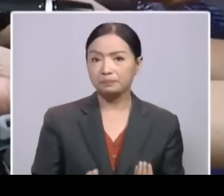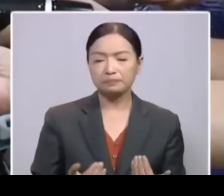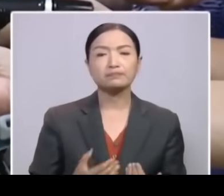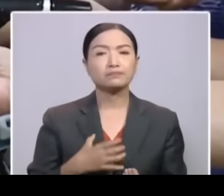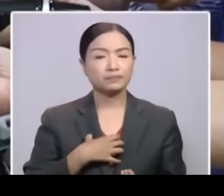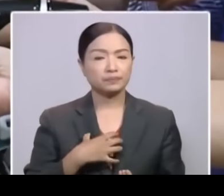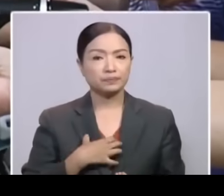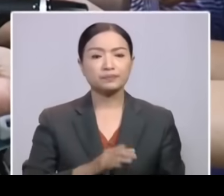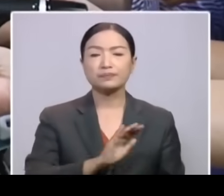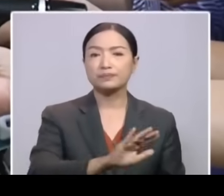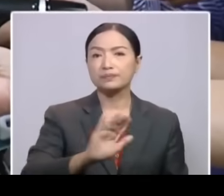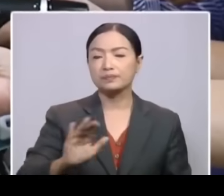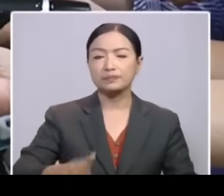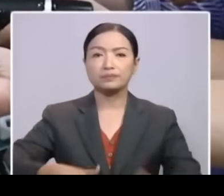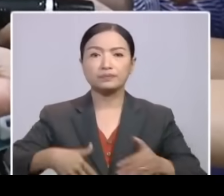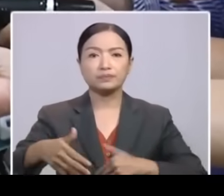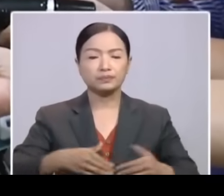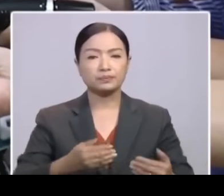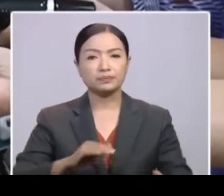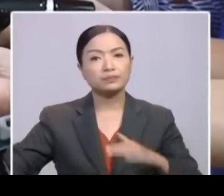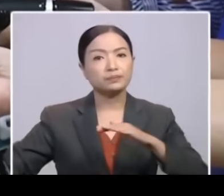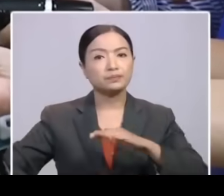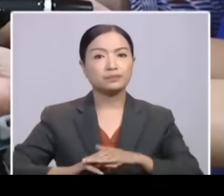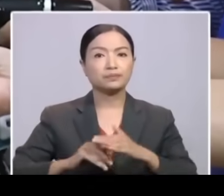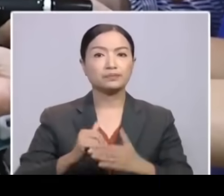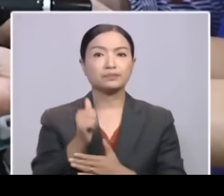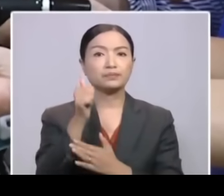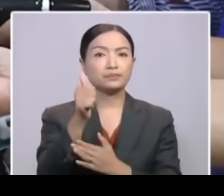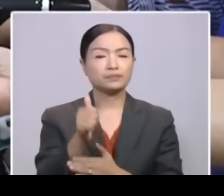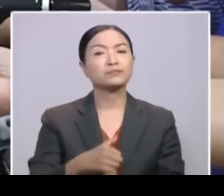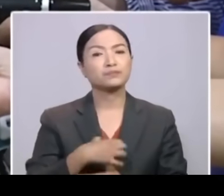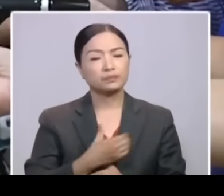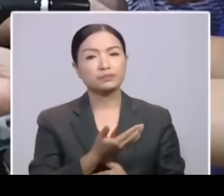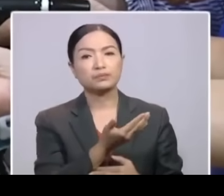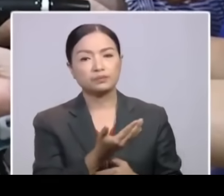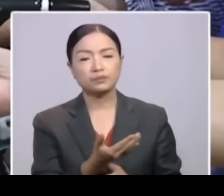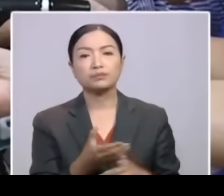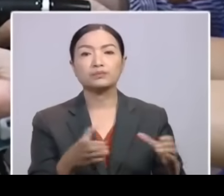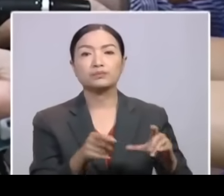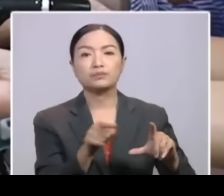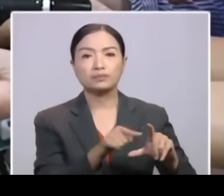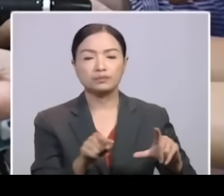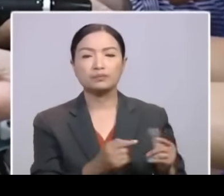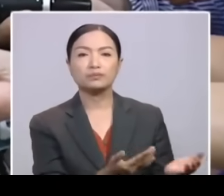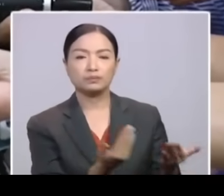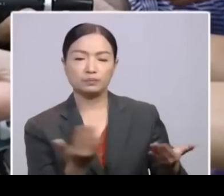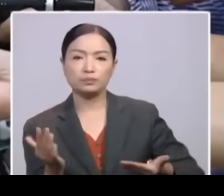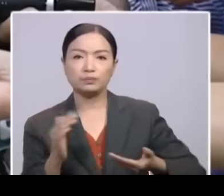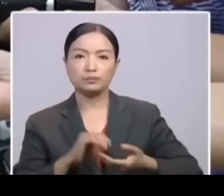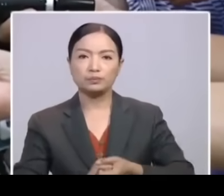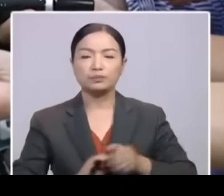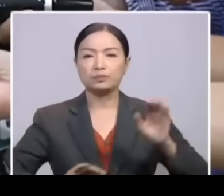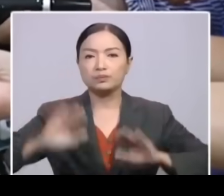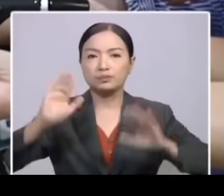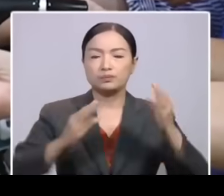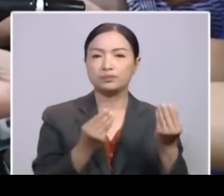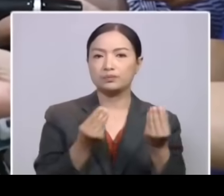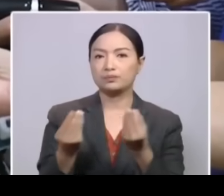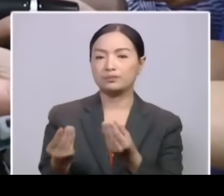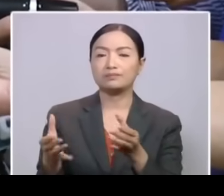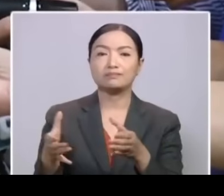จะทำให้ความต้องการของประชาชนรู้ความสำเร็จได้จึงอยากให้ก้าวไกลมาร่วมแสดงเจตจำนงในการบวชครั้งนี้ด้วย